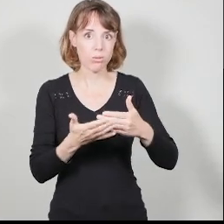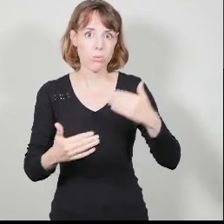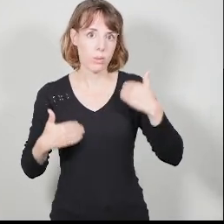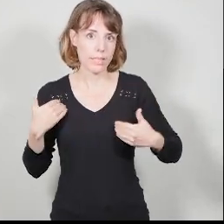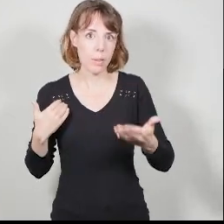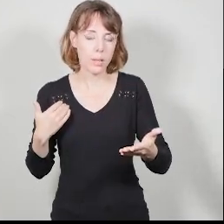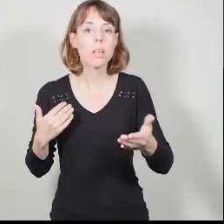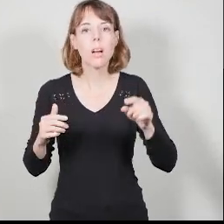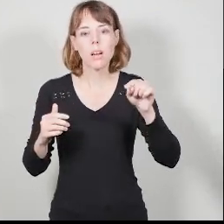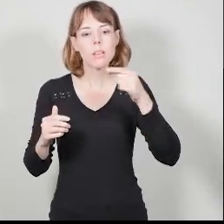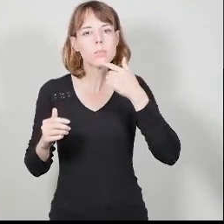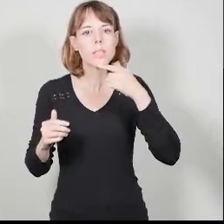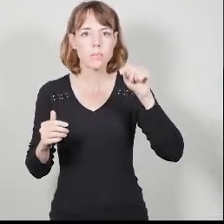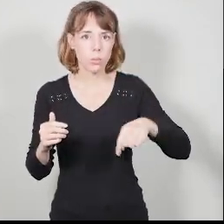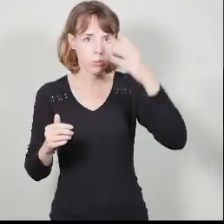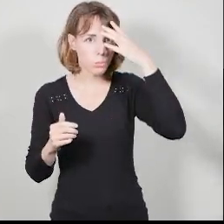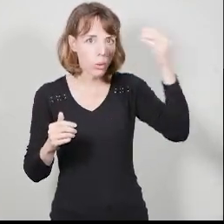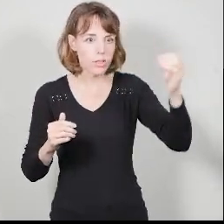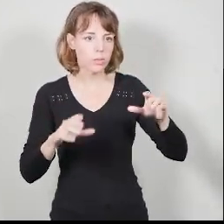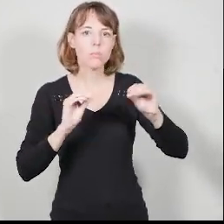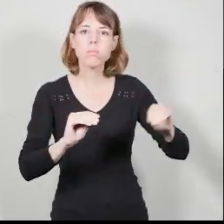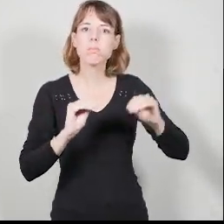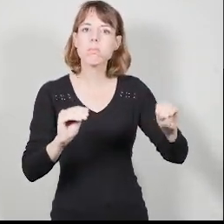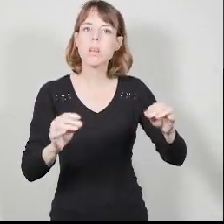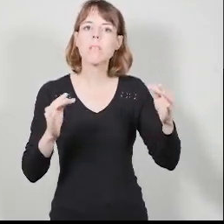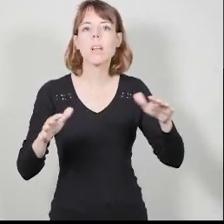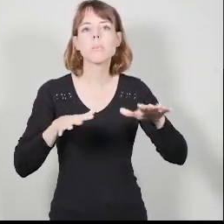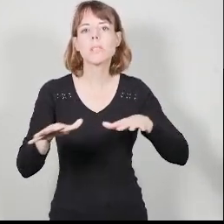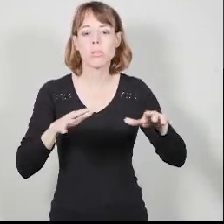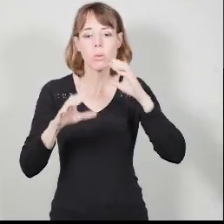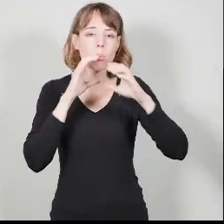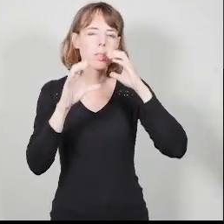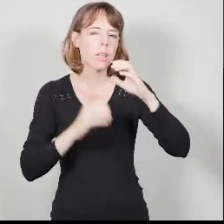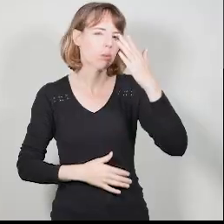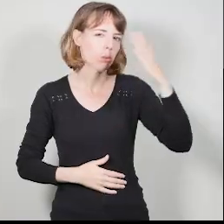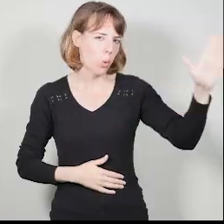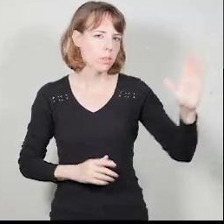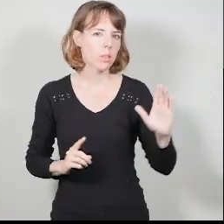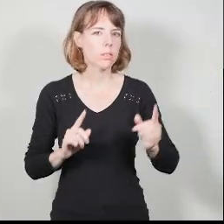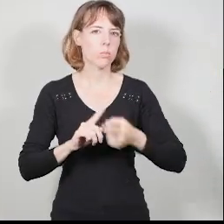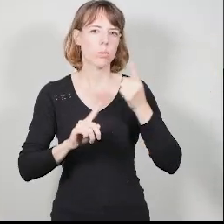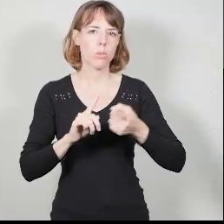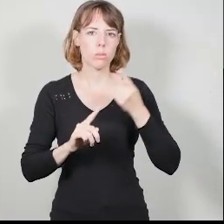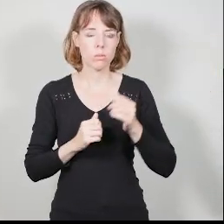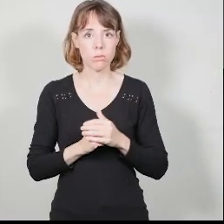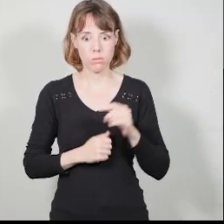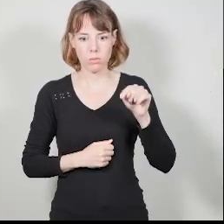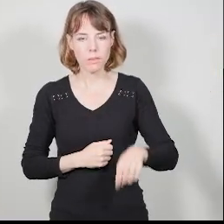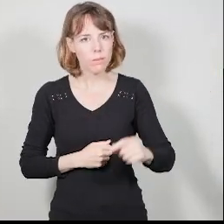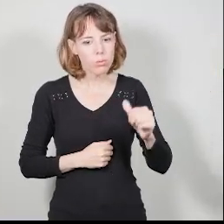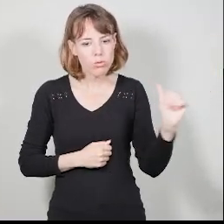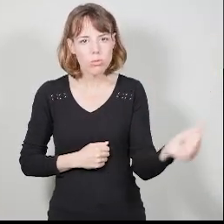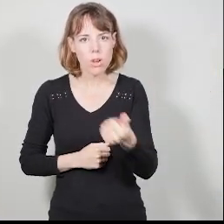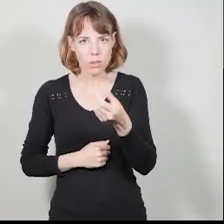professionnels aux méthodes de communication alternatives, vous en avez parlé, c'est vraiment essentiel, de pouvoir explorer les capacités de chaque enfant, de